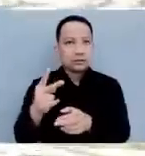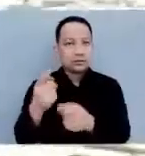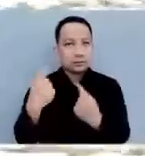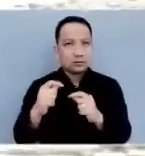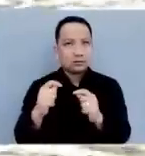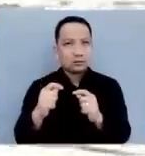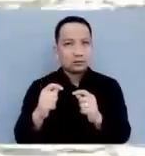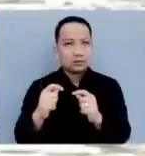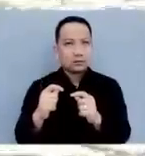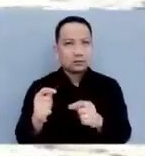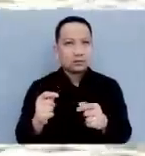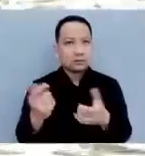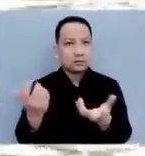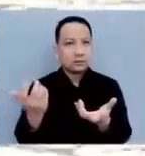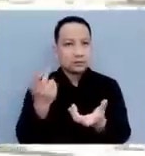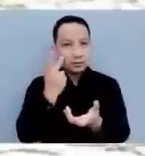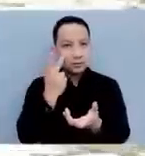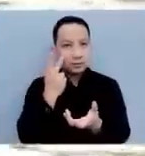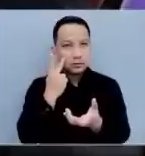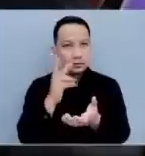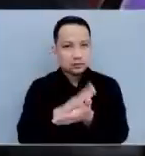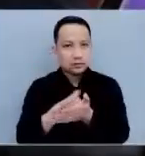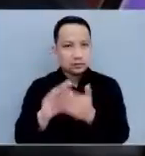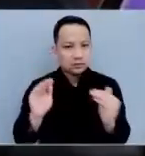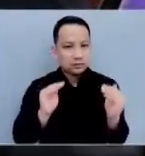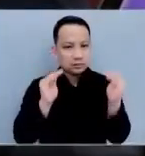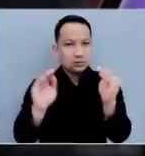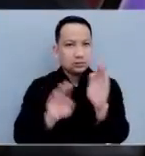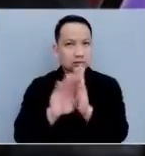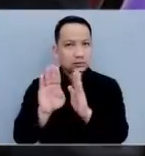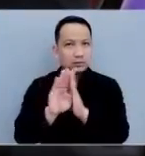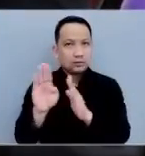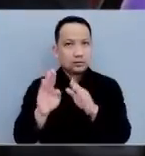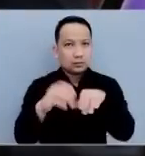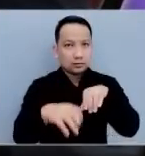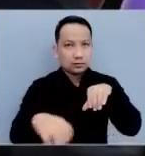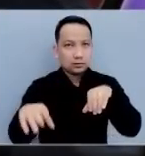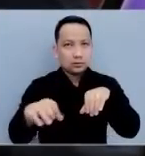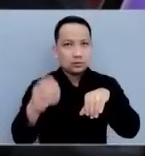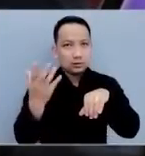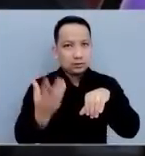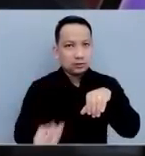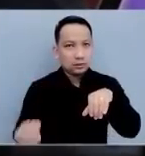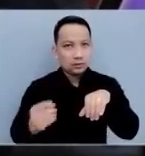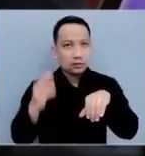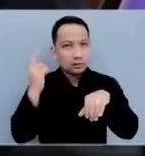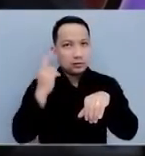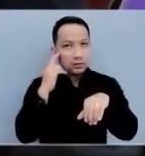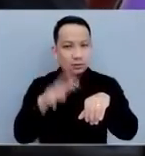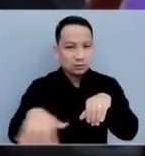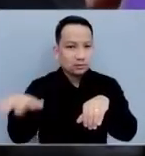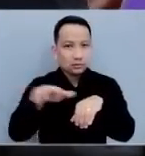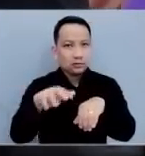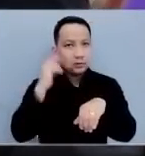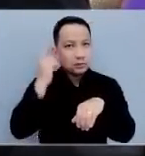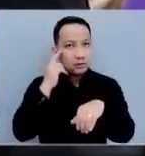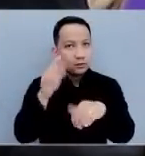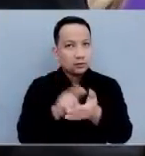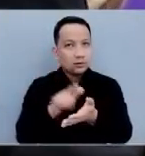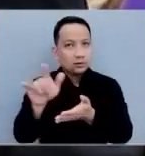up ho namin yung cleanup. It is still contestable ho kung yung bahabo ho ng buong Bulacan dahil ho sa